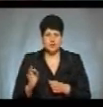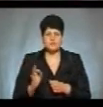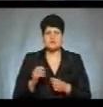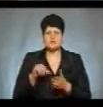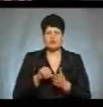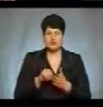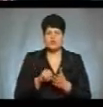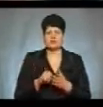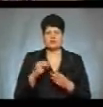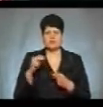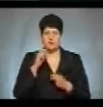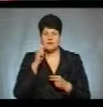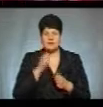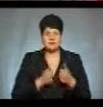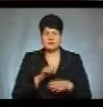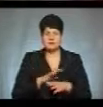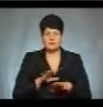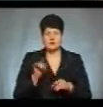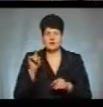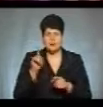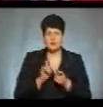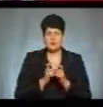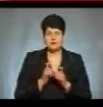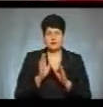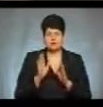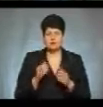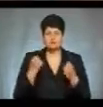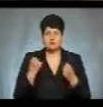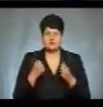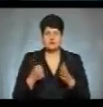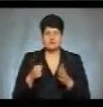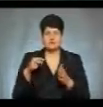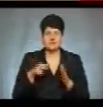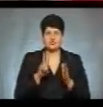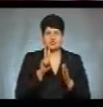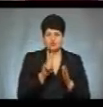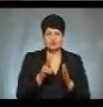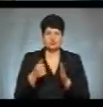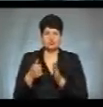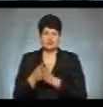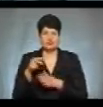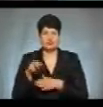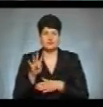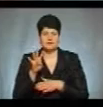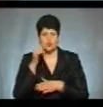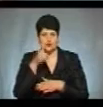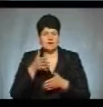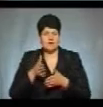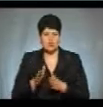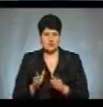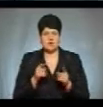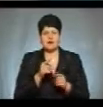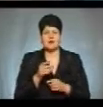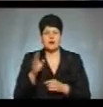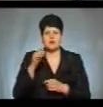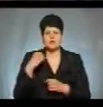який пройде в Бахмуті, не змагався, оскільки там боротимуться спортсмени віком від 2002 до 2004 років народження. Він візьме